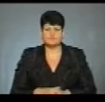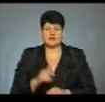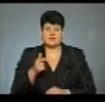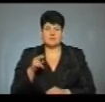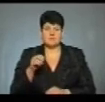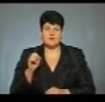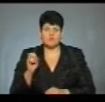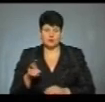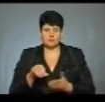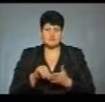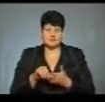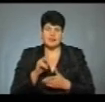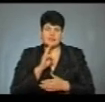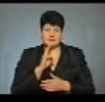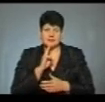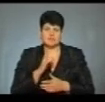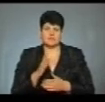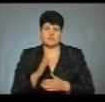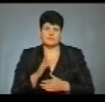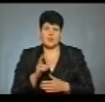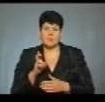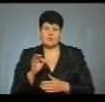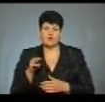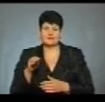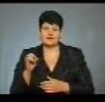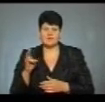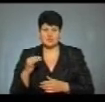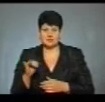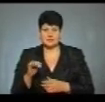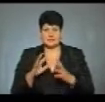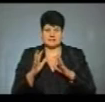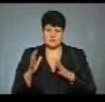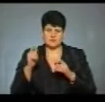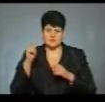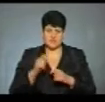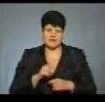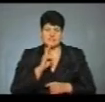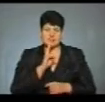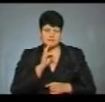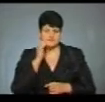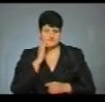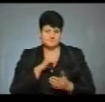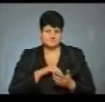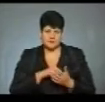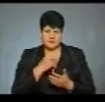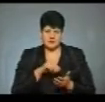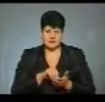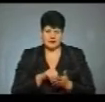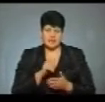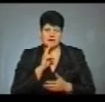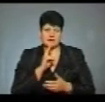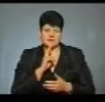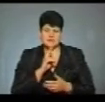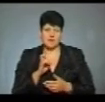Павлюк представляє Кременецький ботанічний сад. Ми приїхали з старовинного містечка Кременець. Я представляю Кременецький